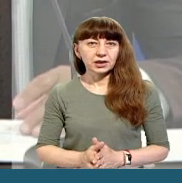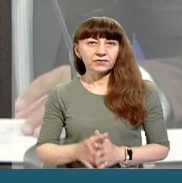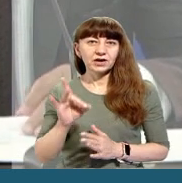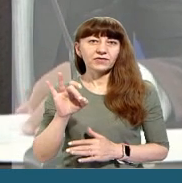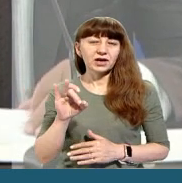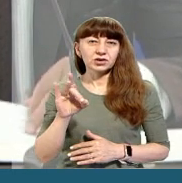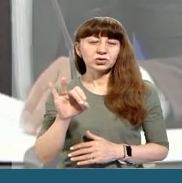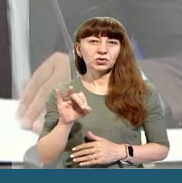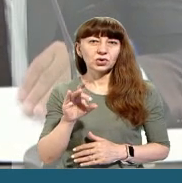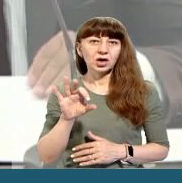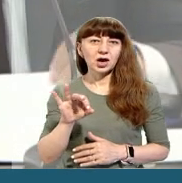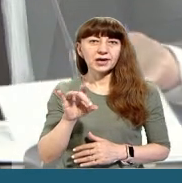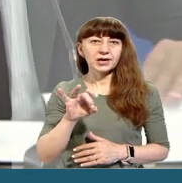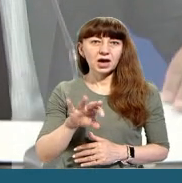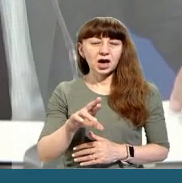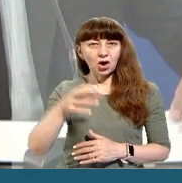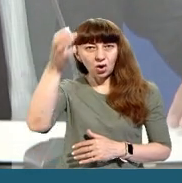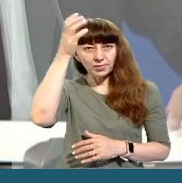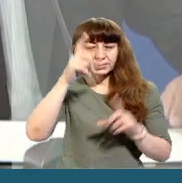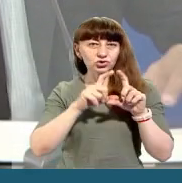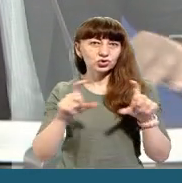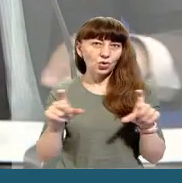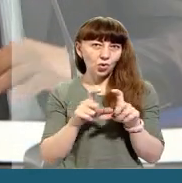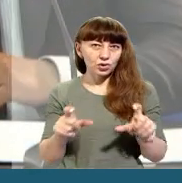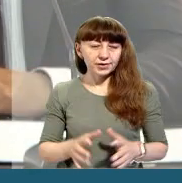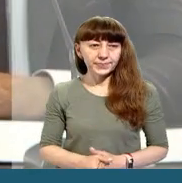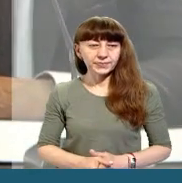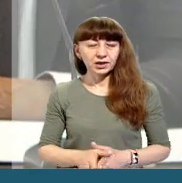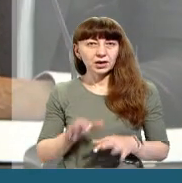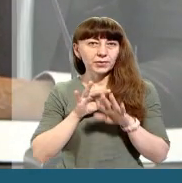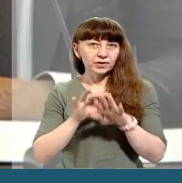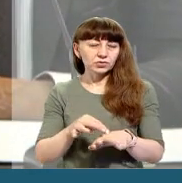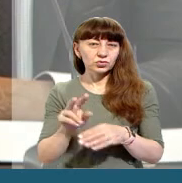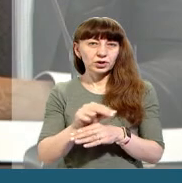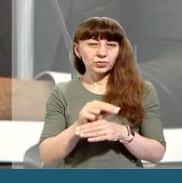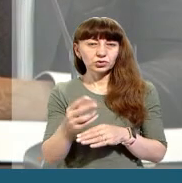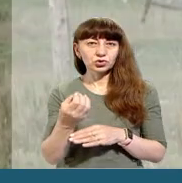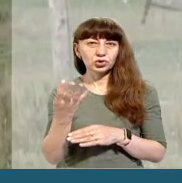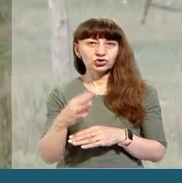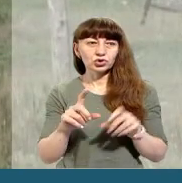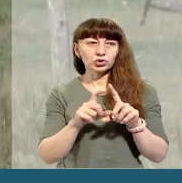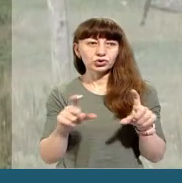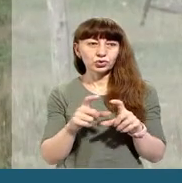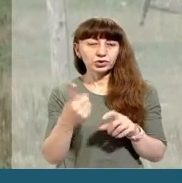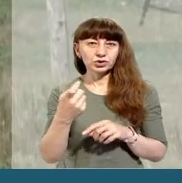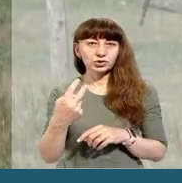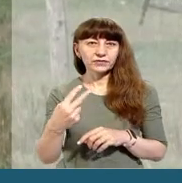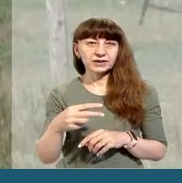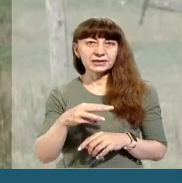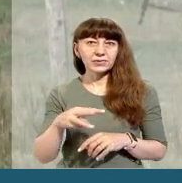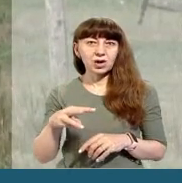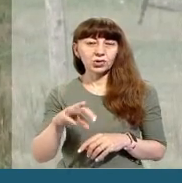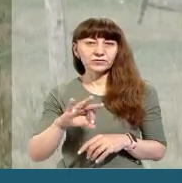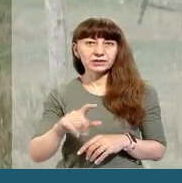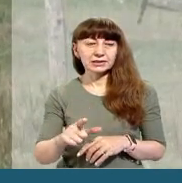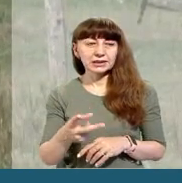мектепке 120 миллион теңгеге ағымдағы жөндеу жүргізіледі. Бұл жұмыстар жалғасатын болады. Ауылдық елді мекендерді абаттандыру